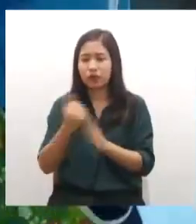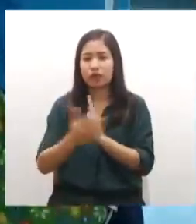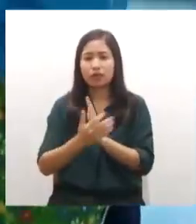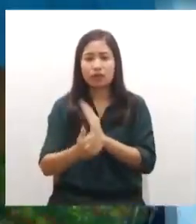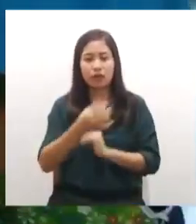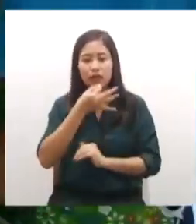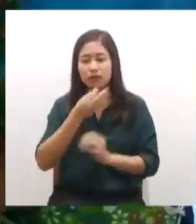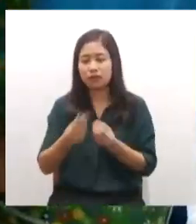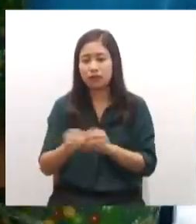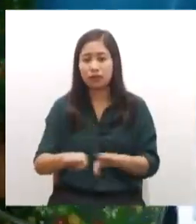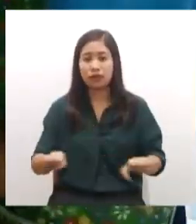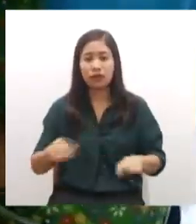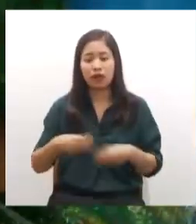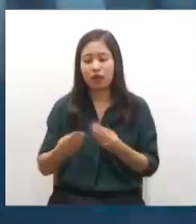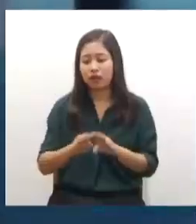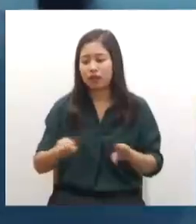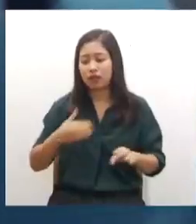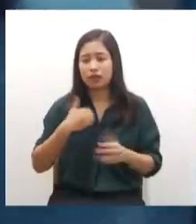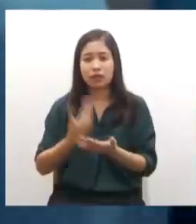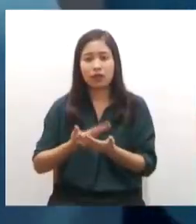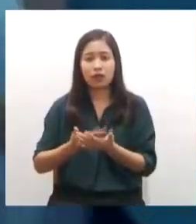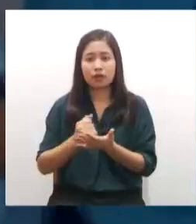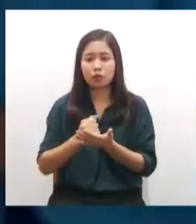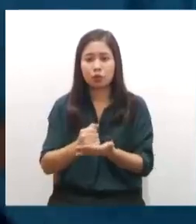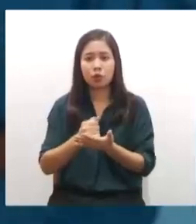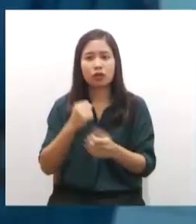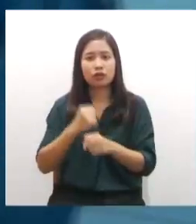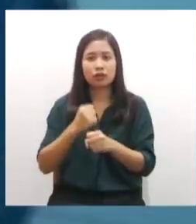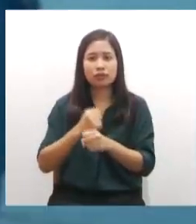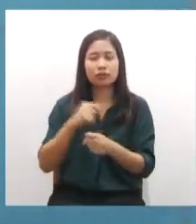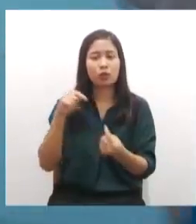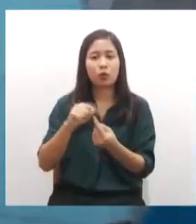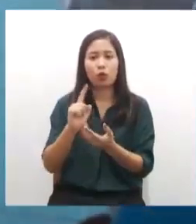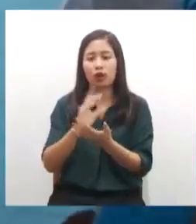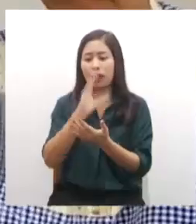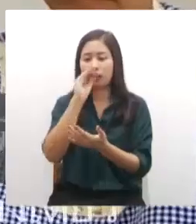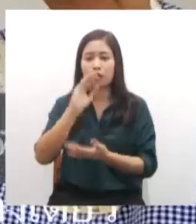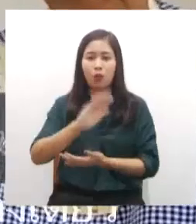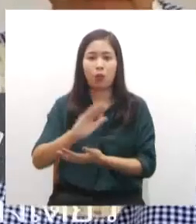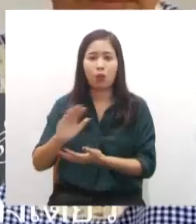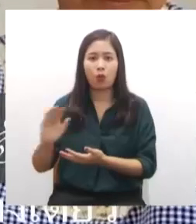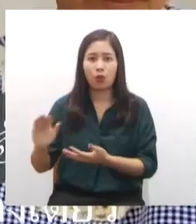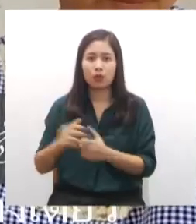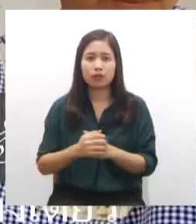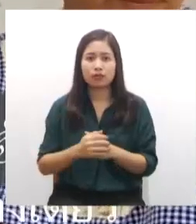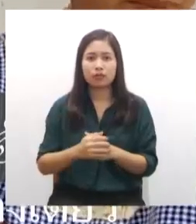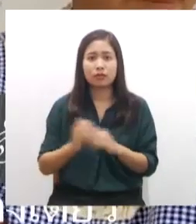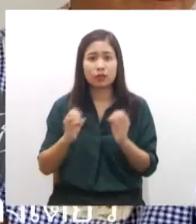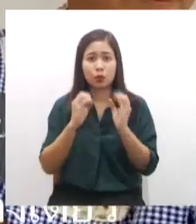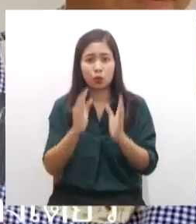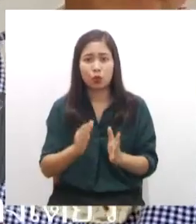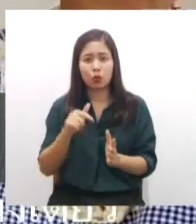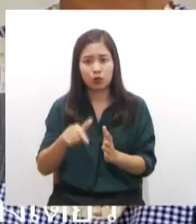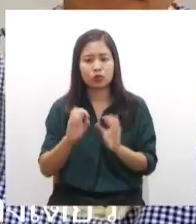เด็กๆเพื่อให้เด็กมีรายได้เพื่อที่จะนำมาใช้จ่ายในการเรียนของตัวเอง คุณครูสุทิมท่านไม่ได้มีหน้า